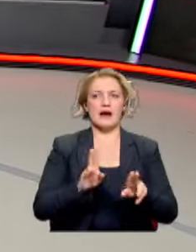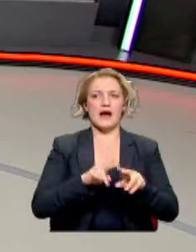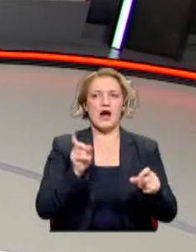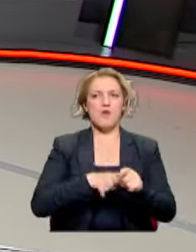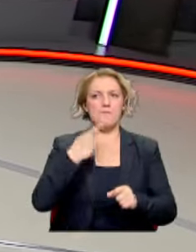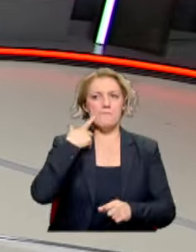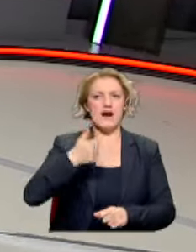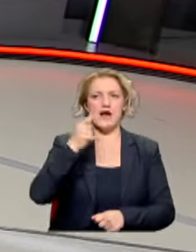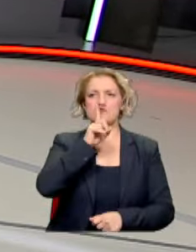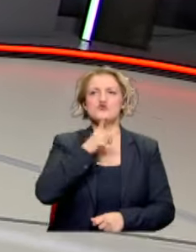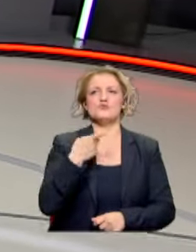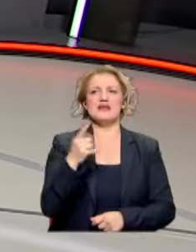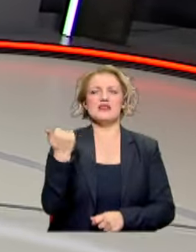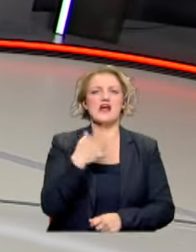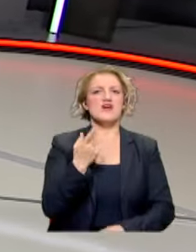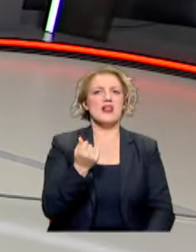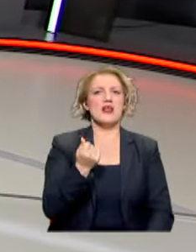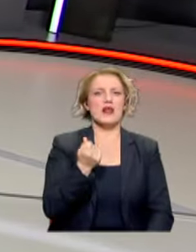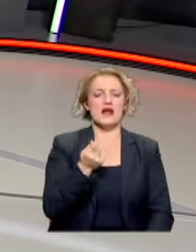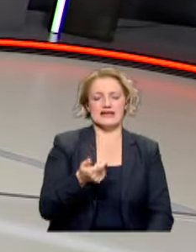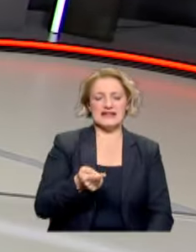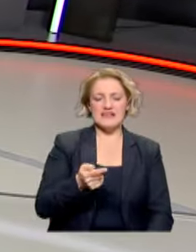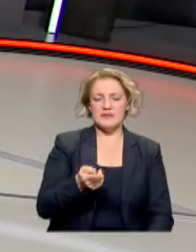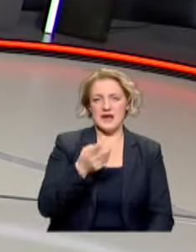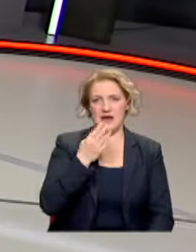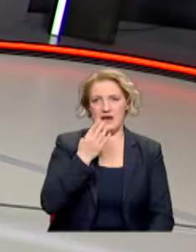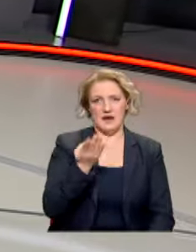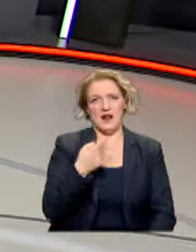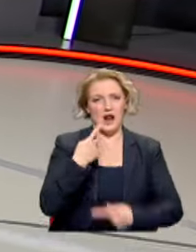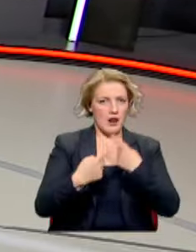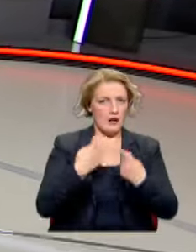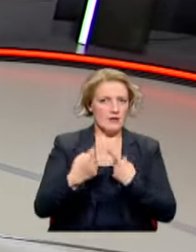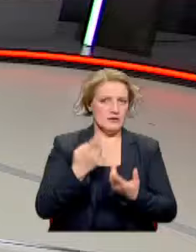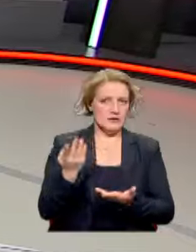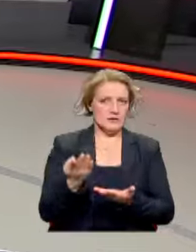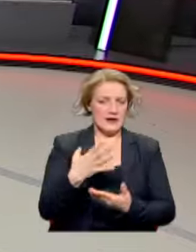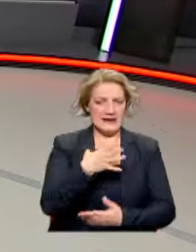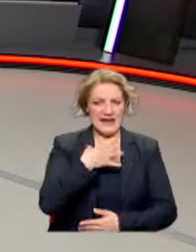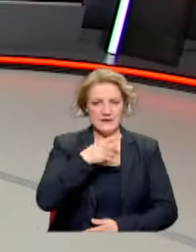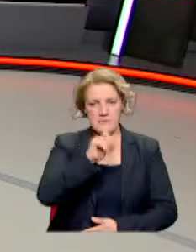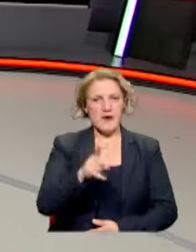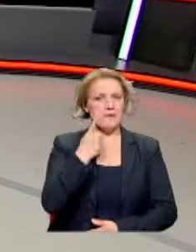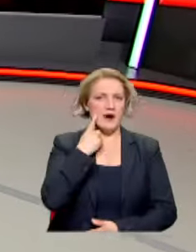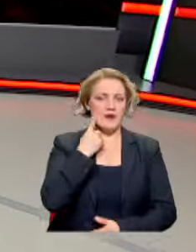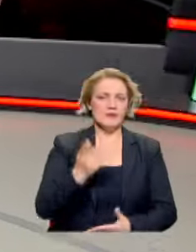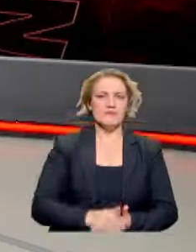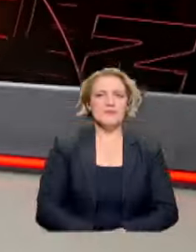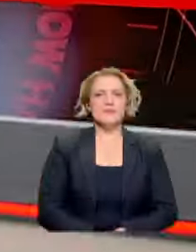kayyumdan bakanlara yüz binlerce liralık tesbih iddiası mı? Kendisi mi? Bir bakalım.